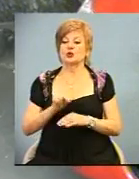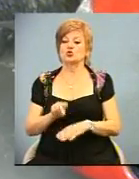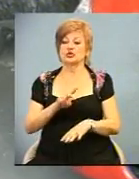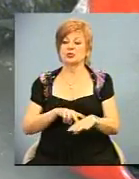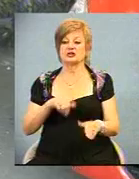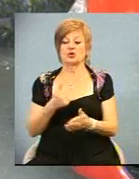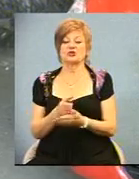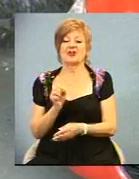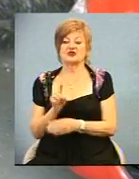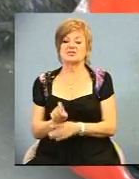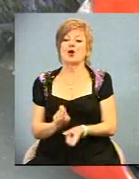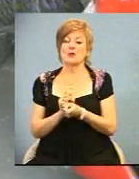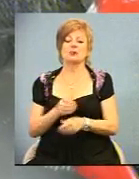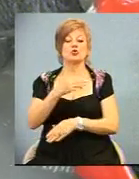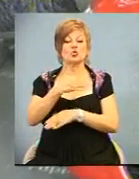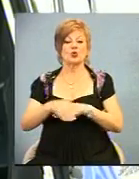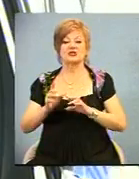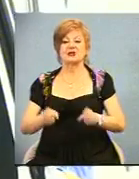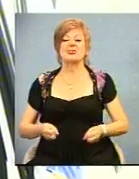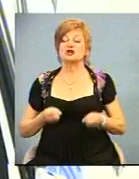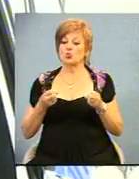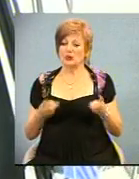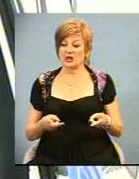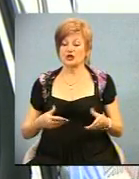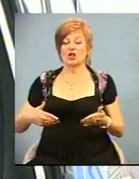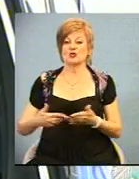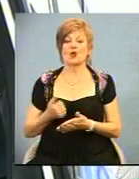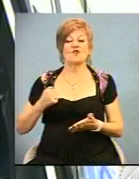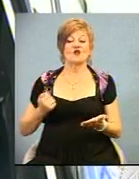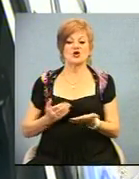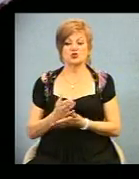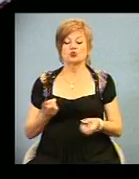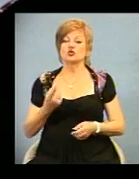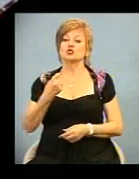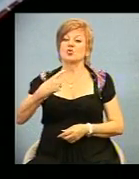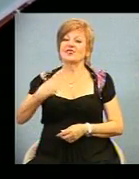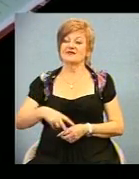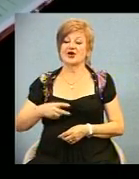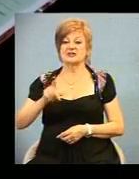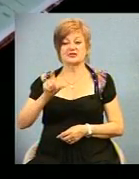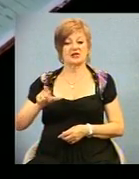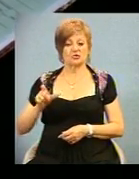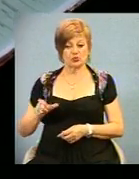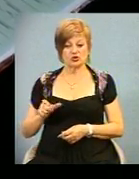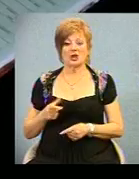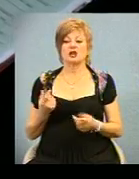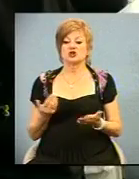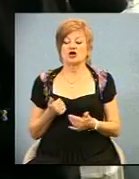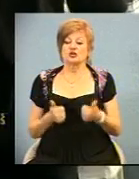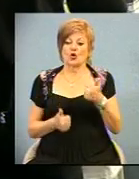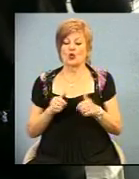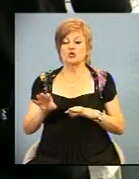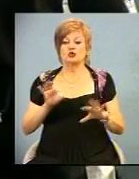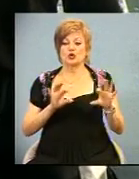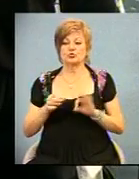основне завдання котрих – боротьба з вуличною злочинністю. Для нових служб необхідні 120 працівників. Завдяки попередньому ярмарку вакансій до конкурсного відбору